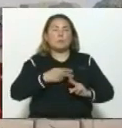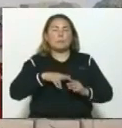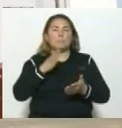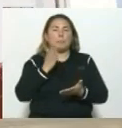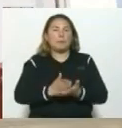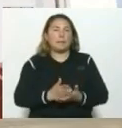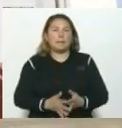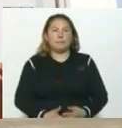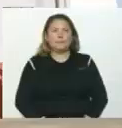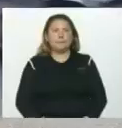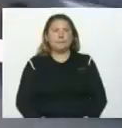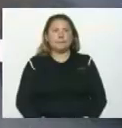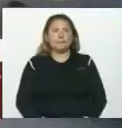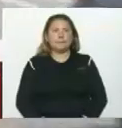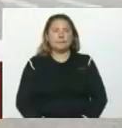направле